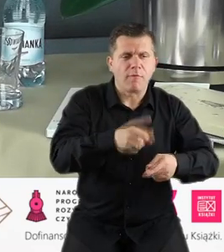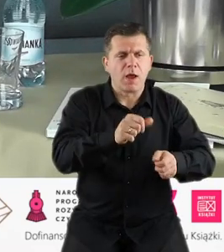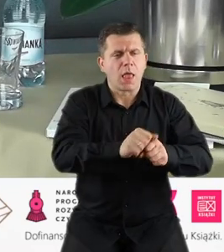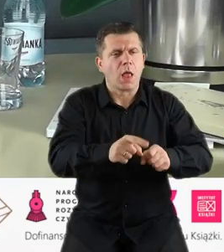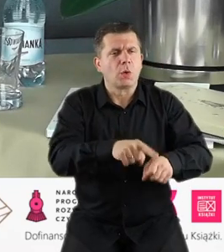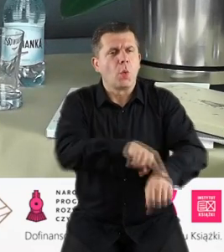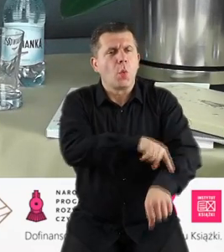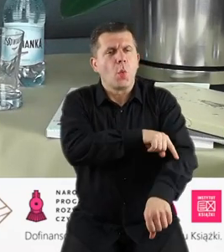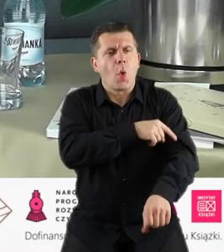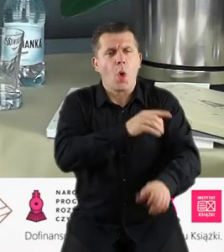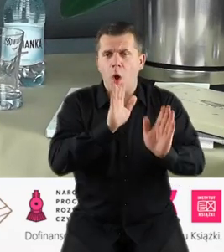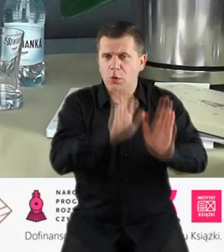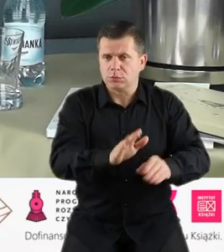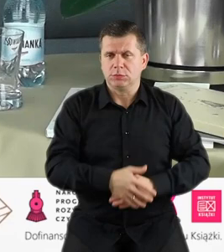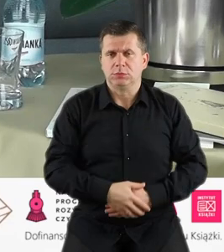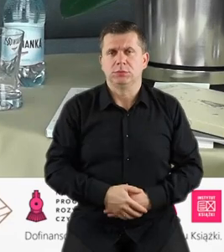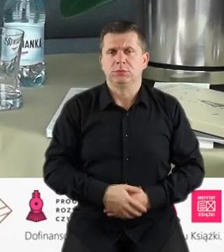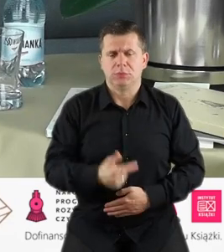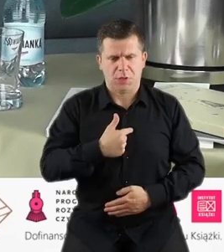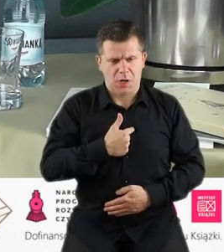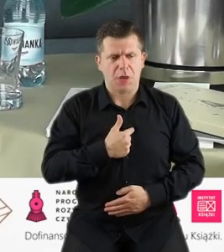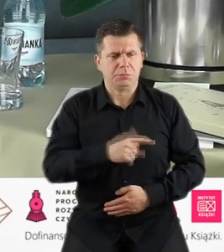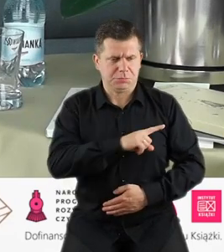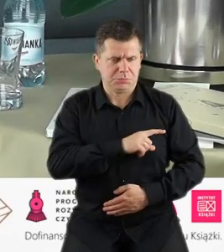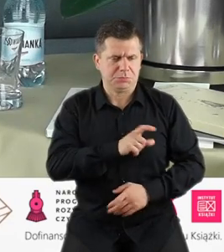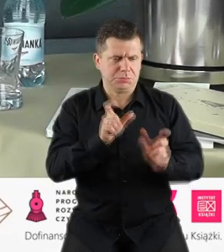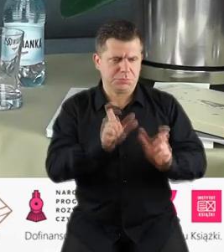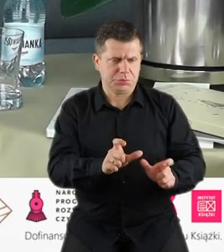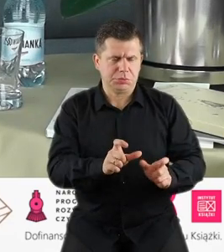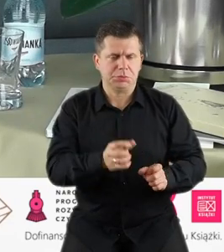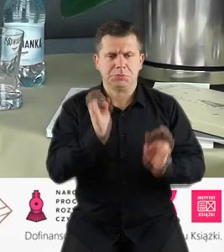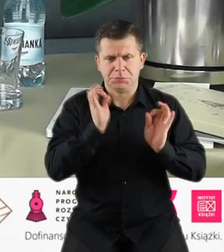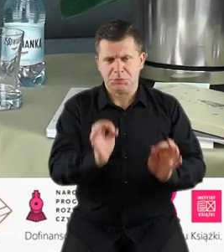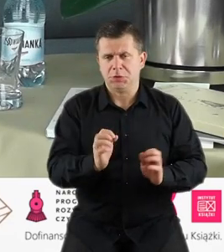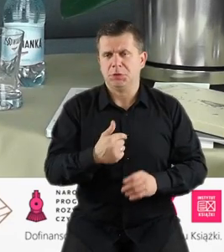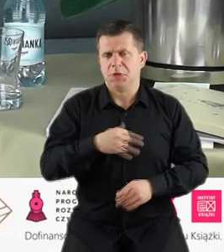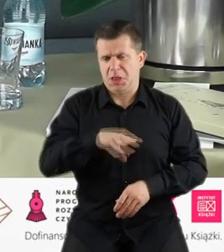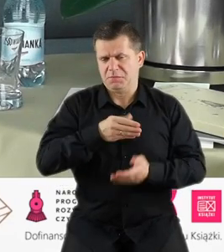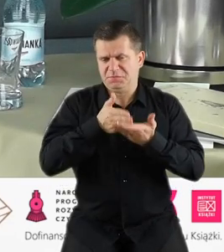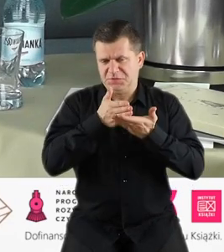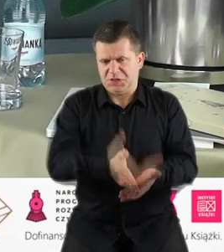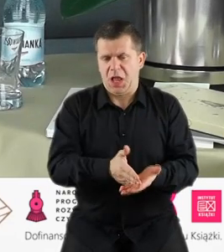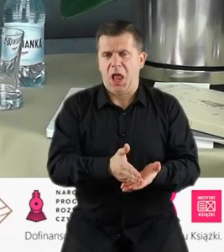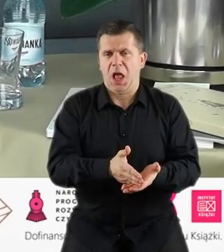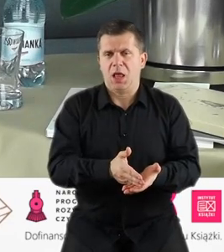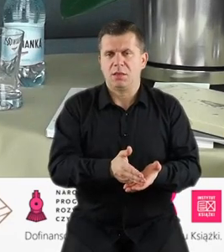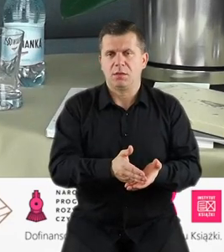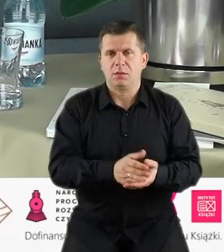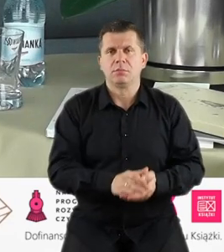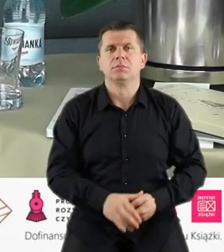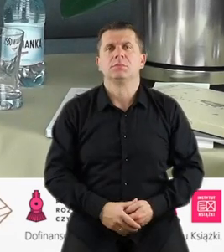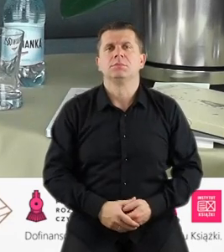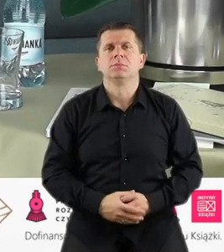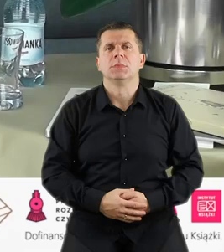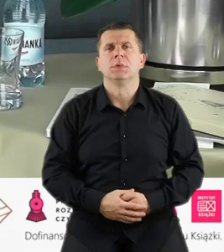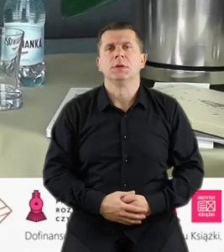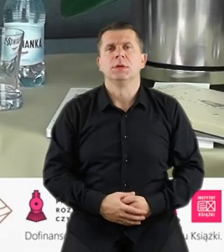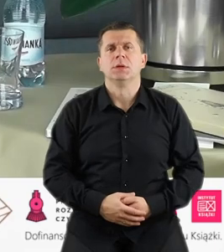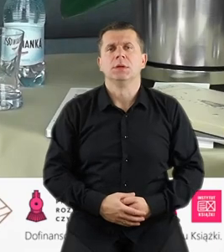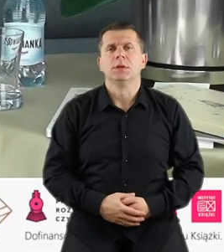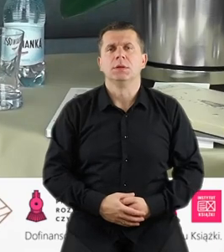długość, że ja nad nią panuję i jestem w stanie w kolejnej